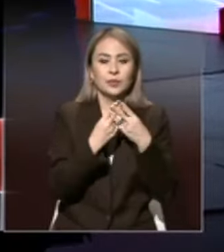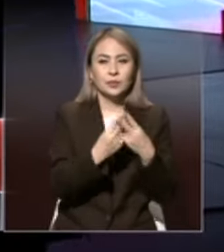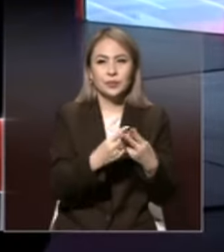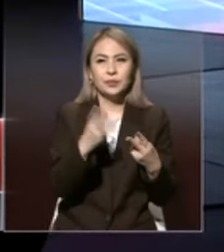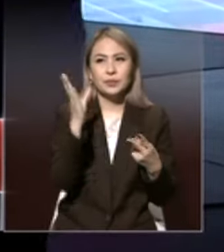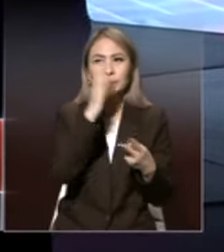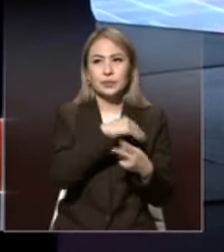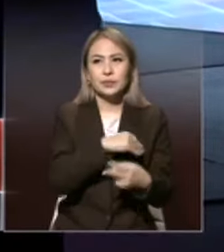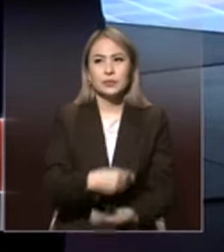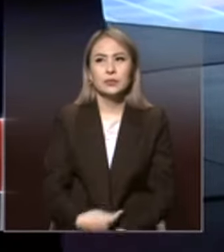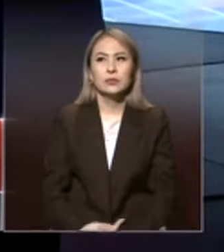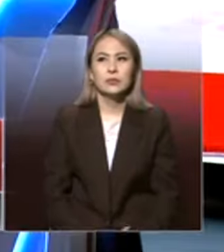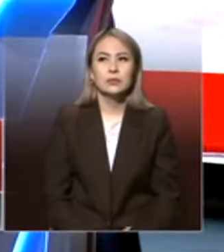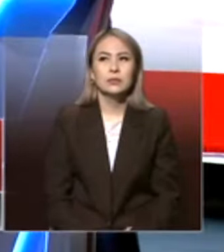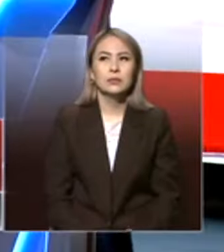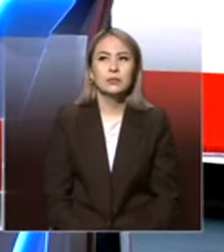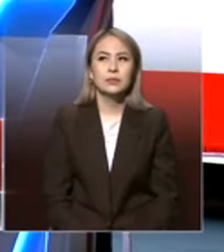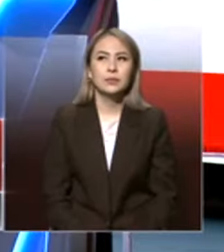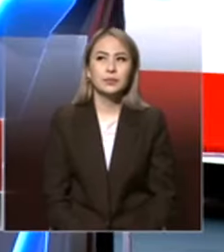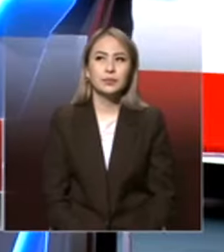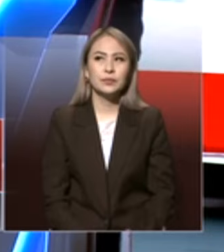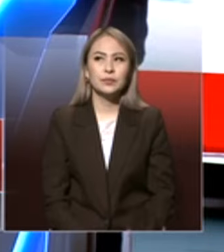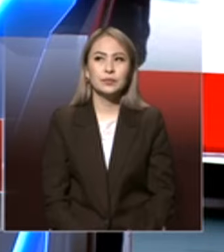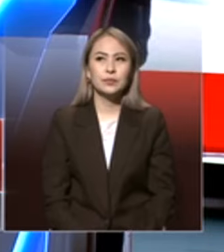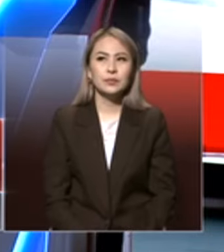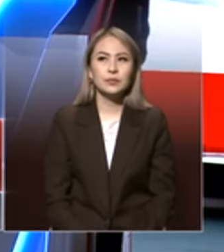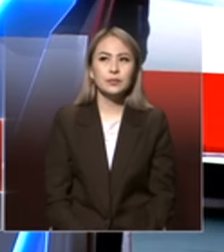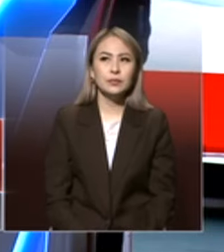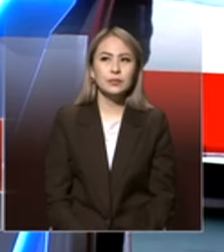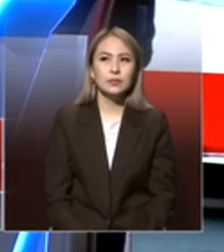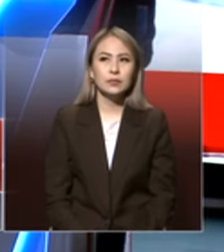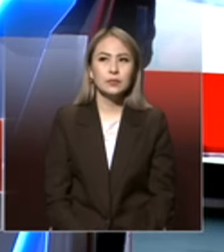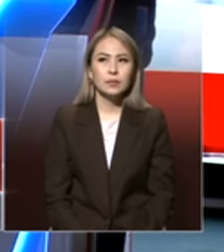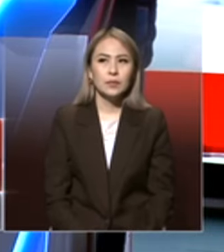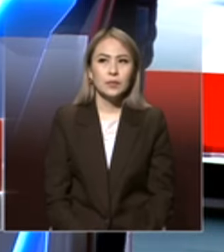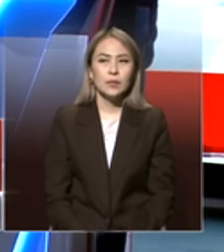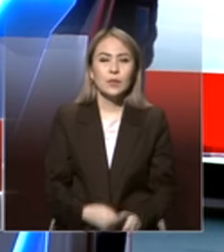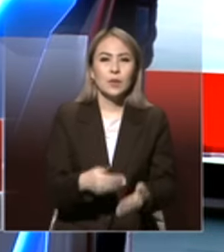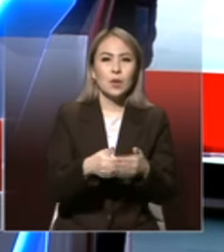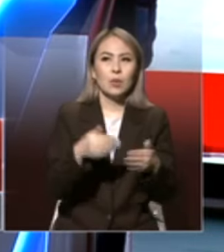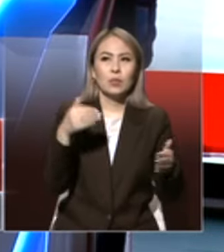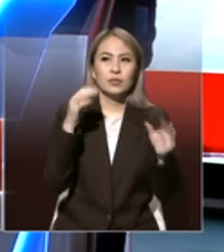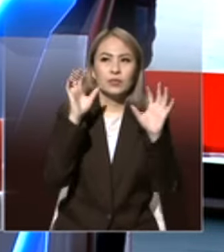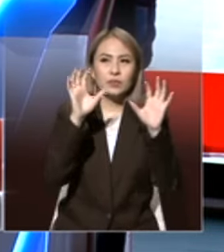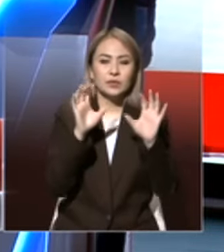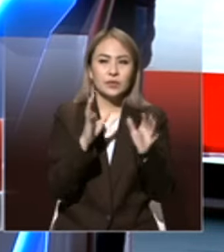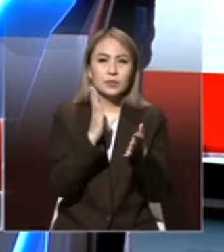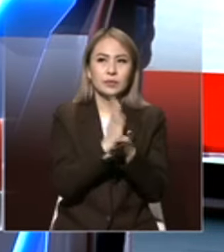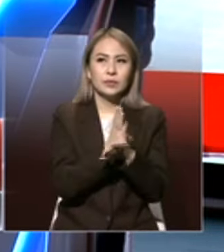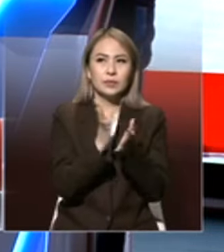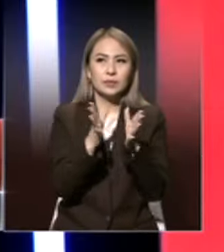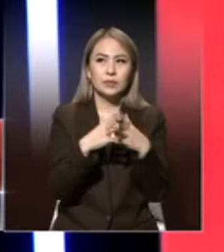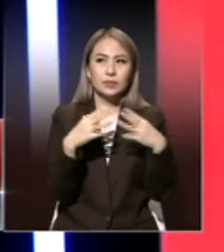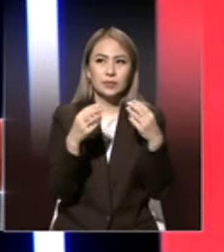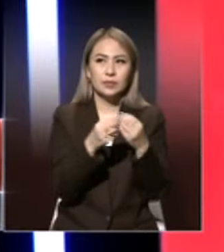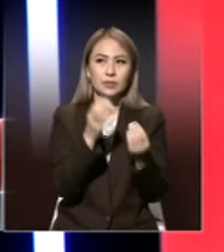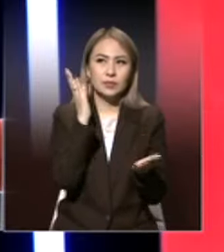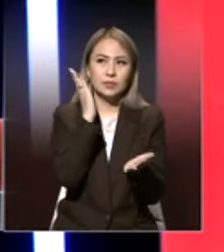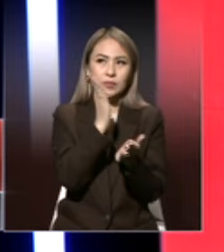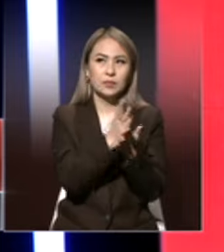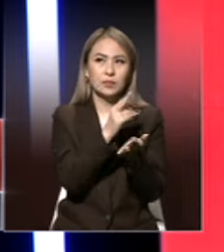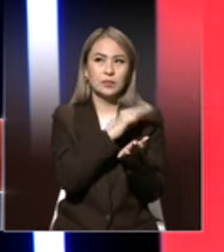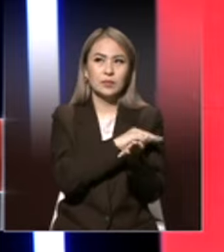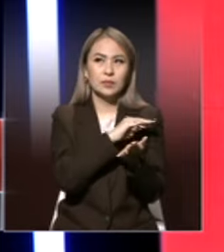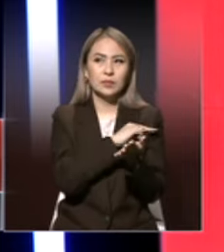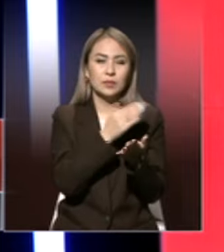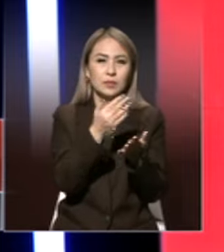Теориялық тұрғыда кез келген. Қалай оны дәлелдейді? Зорлық-зомбылық профилактикасы туралы заңда қарастырылған. Ержан мырза, сізден отбасылармен тікелей жұмыс істеп жүрген адамсыз,